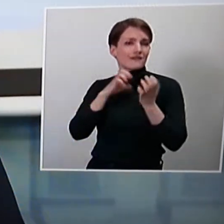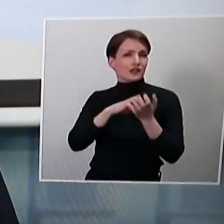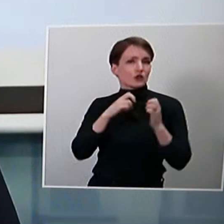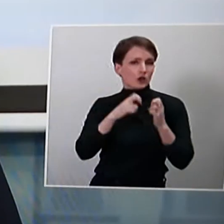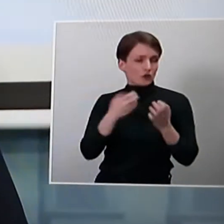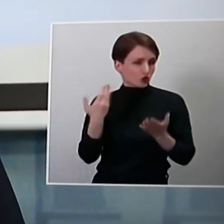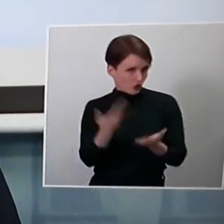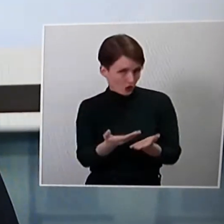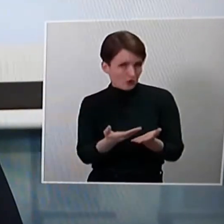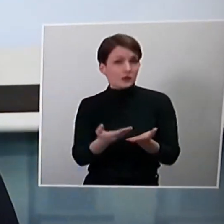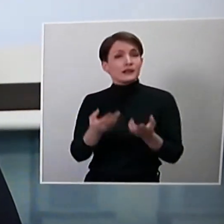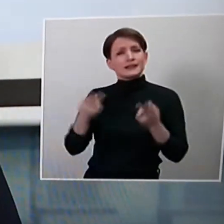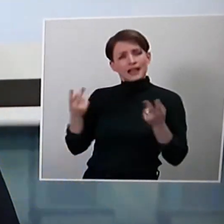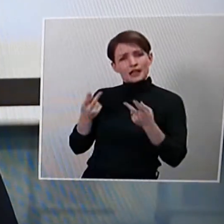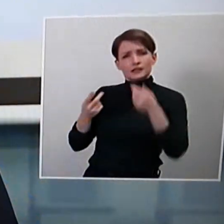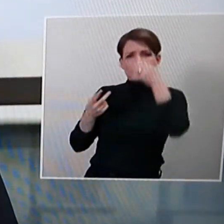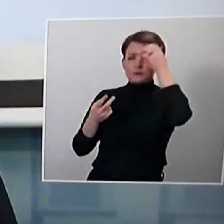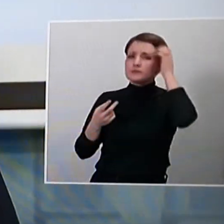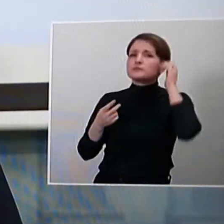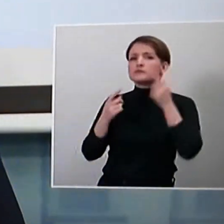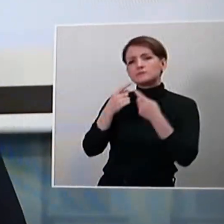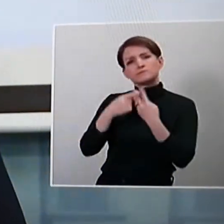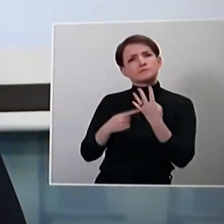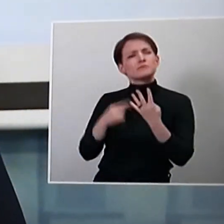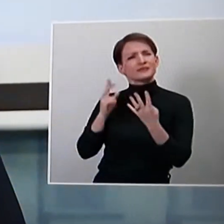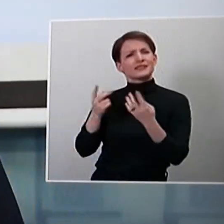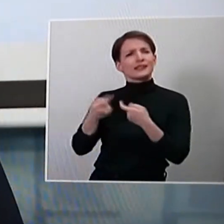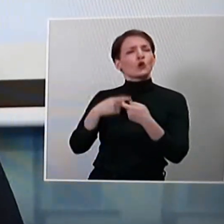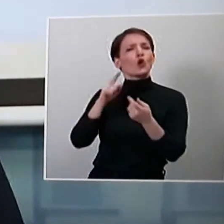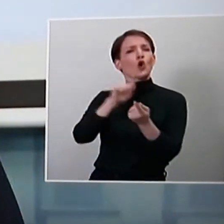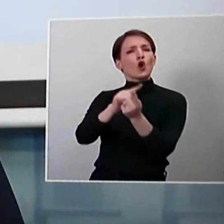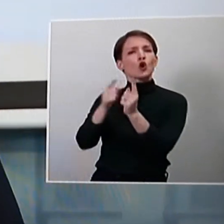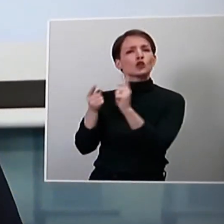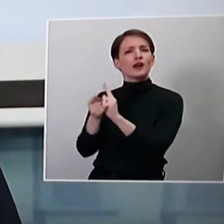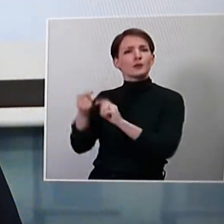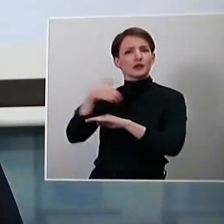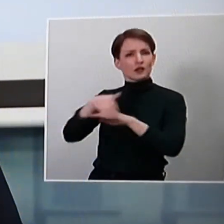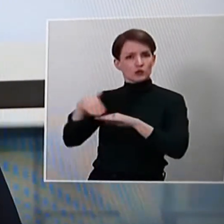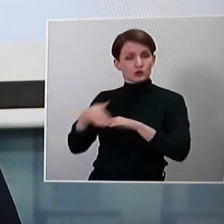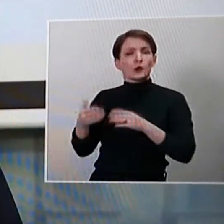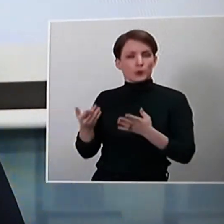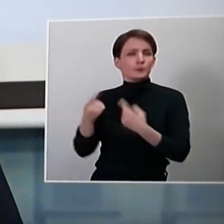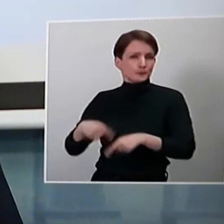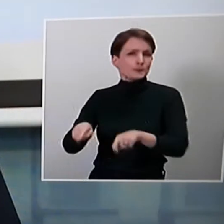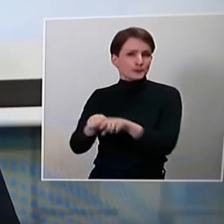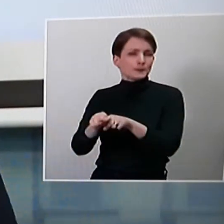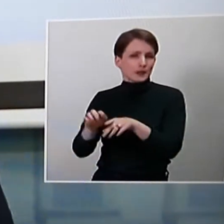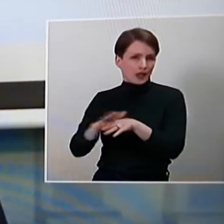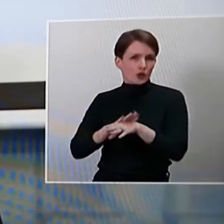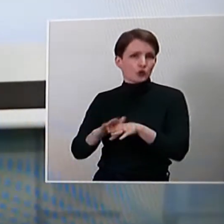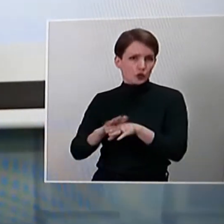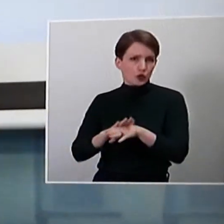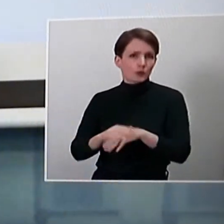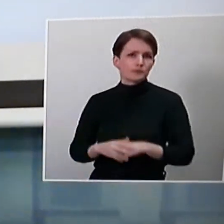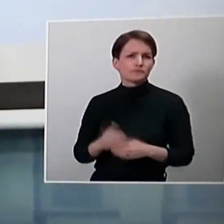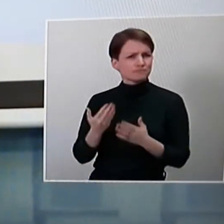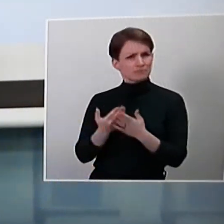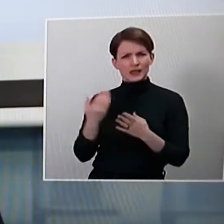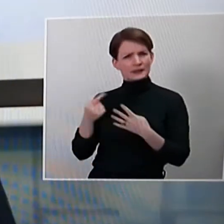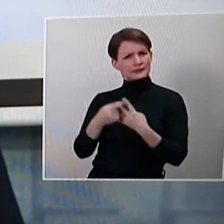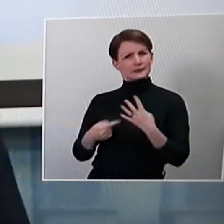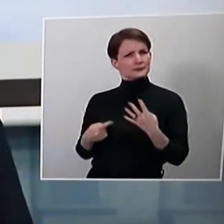tyyppisiä oikeastaan kohtaamisen rajoituksia otettaisiin käyttöön. Miksi juuri